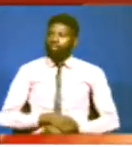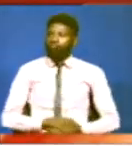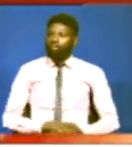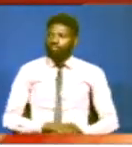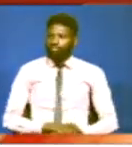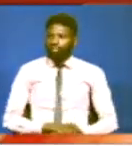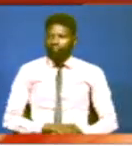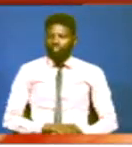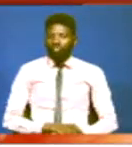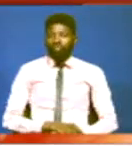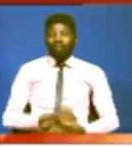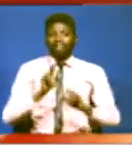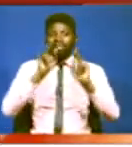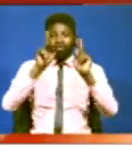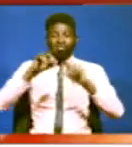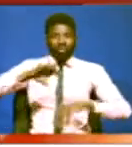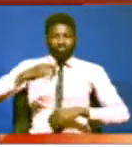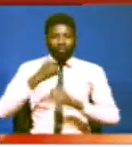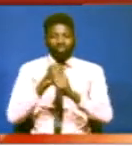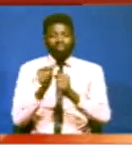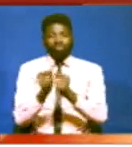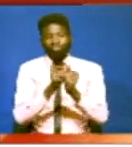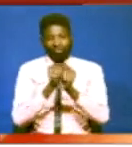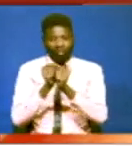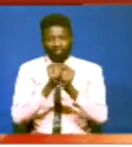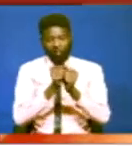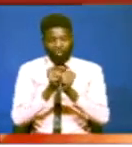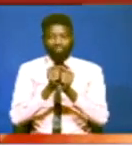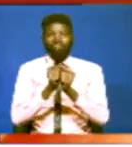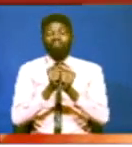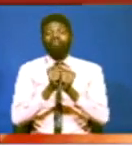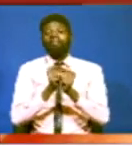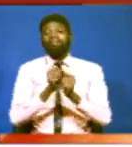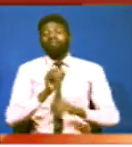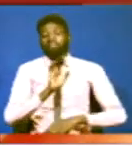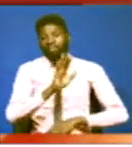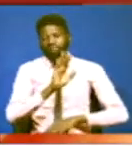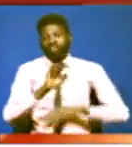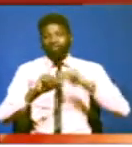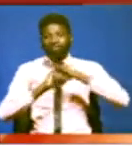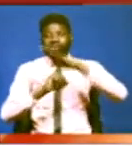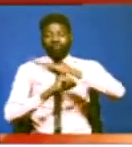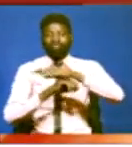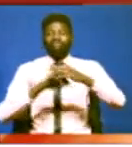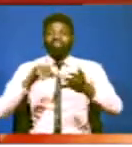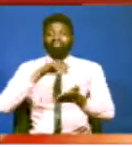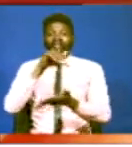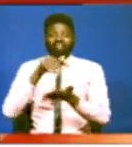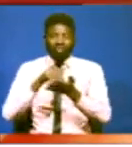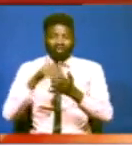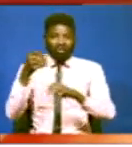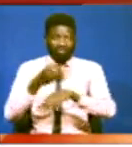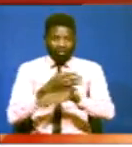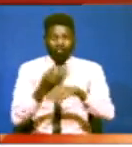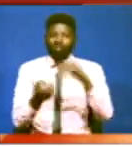Kaunti ya Kisumu kwa ushirikiano na wakfu wa matibabu ya saratani barani Afrika ni miongoni mwa wadau waliozindua kampeni ya uhamasisho